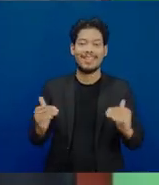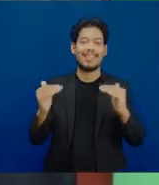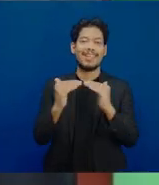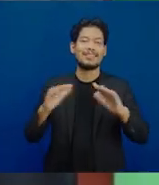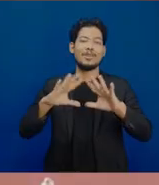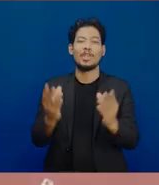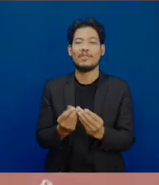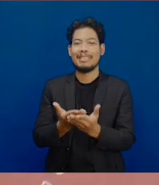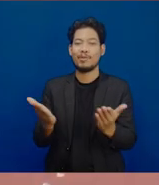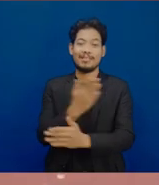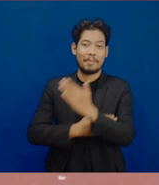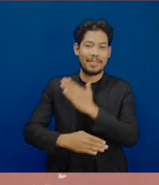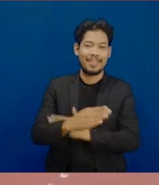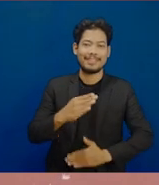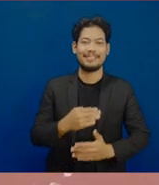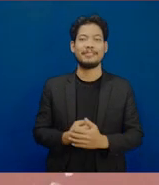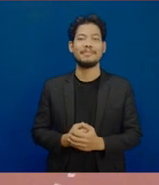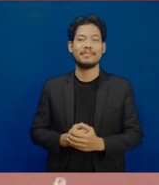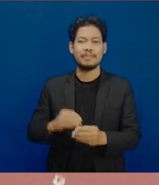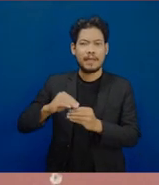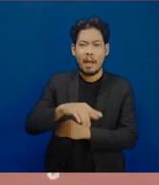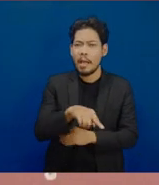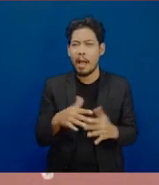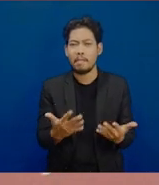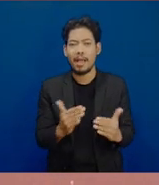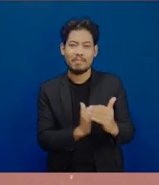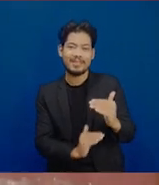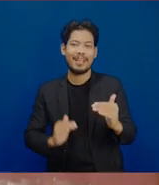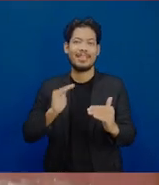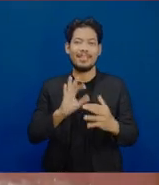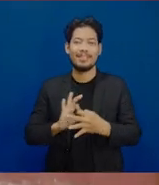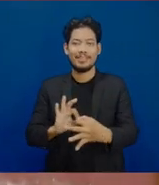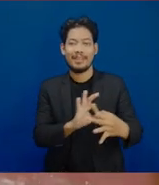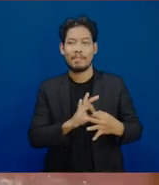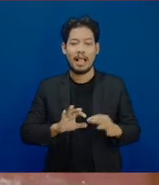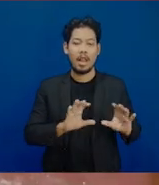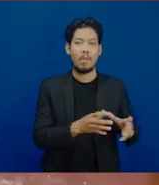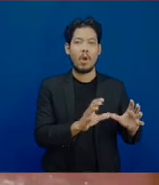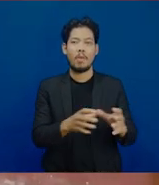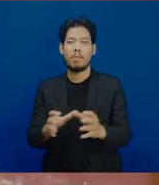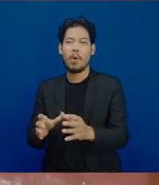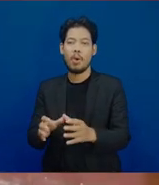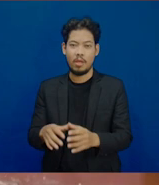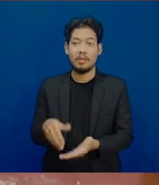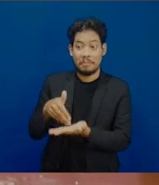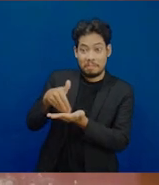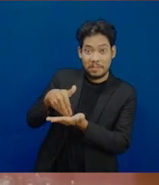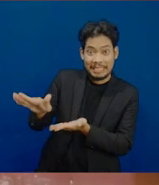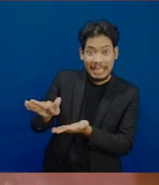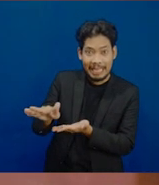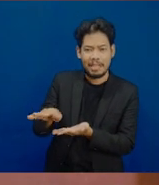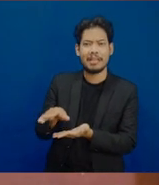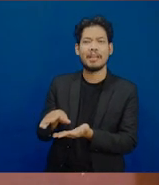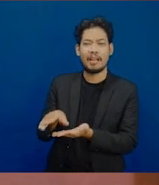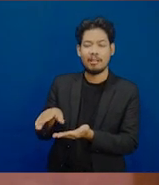Rights, di mana salah satu intervensinya adalah meningkatkan partisipasi kelompok terpinggirkan sebagai warga negara,